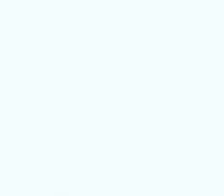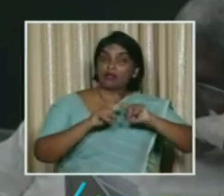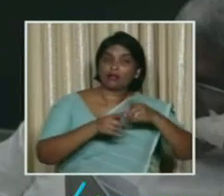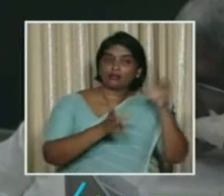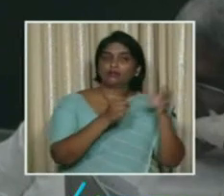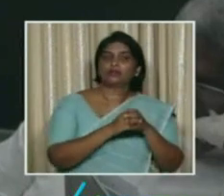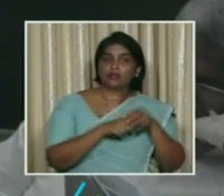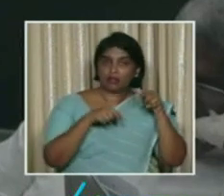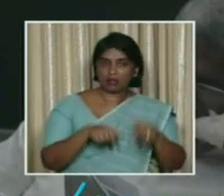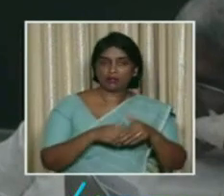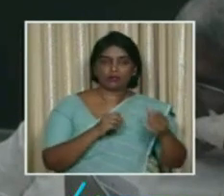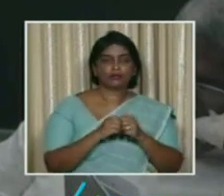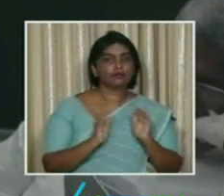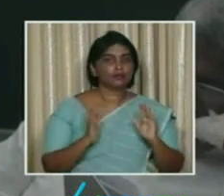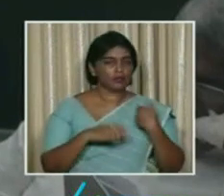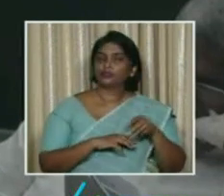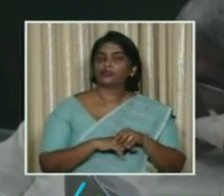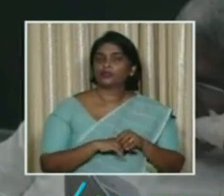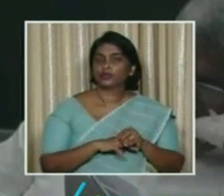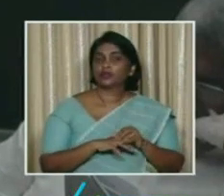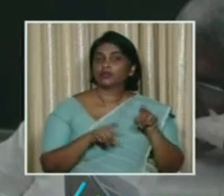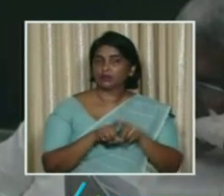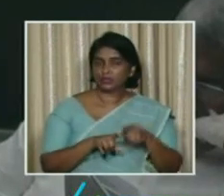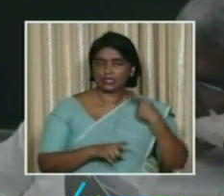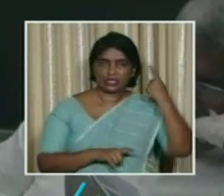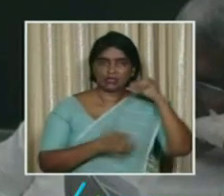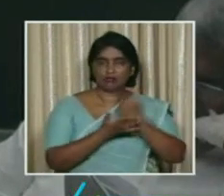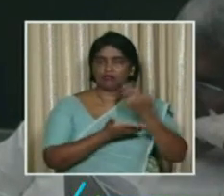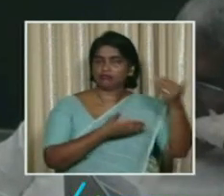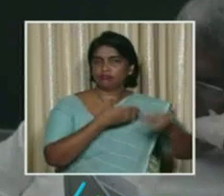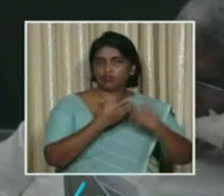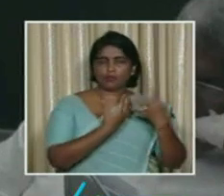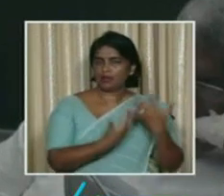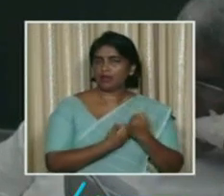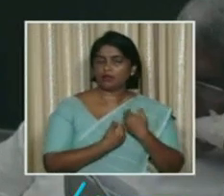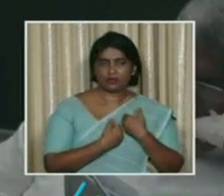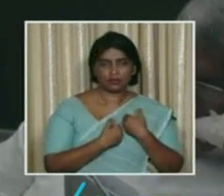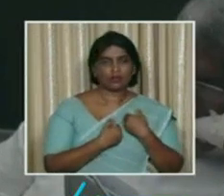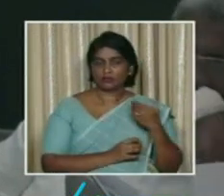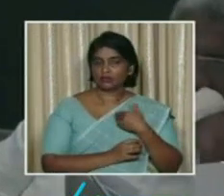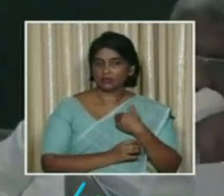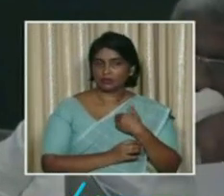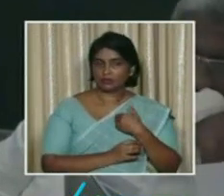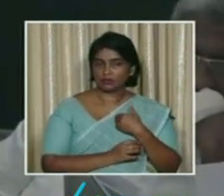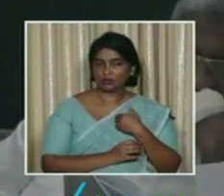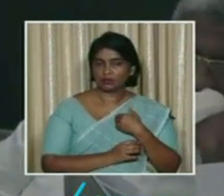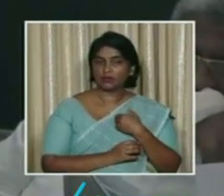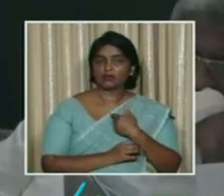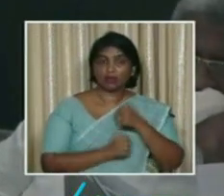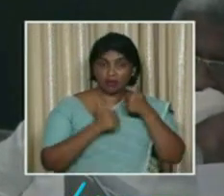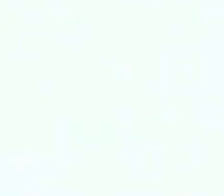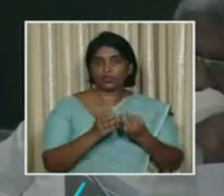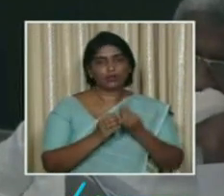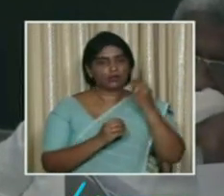කටයුතු අද ඉඳලා ආරම්භ කරන්න සැලසුම් කළා තිනවා ඒකම මට ඊයේ ලිපියක් ලිපියක පිටපතක් ලැබුණා ආචාර්ය සංගමෙන් එයාට සාධනීය